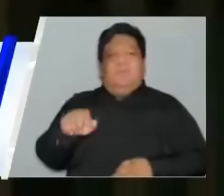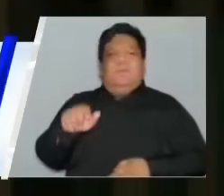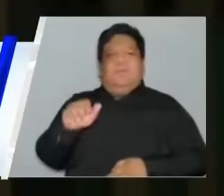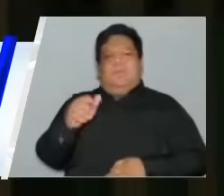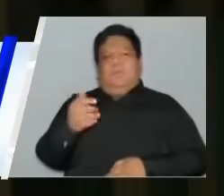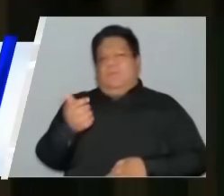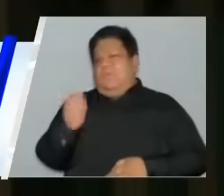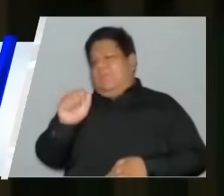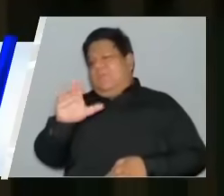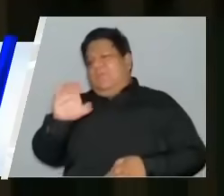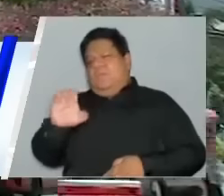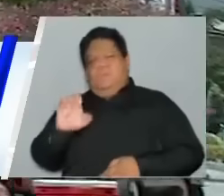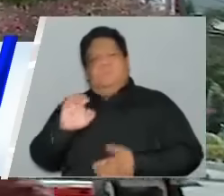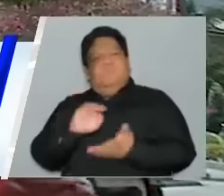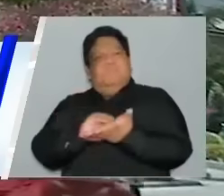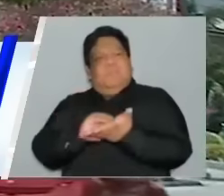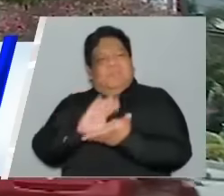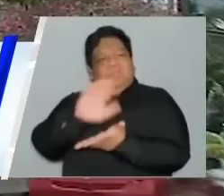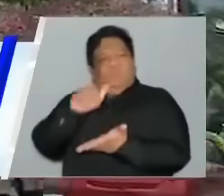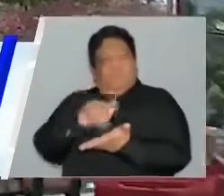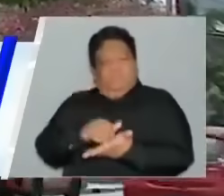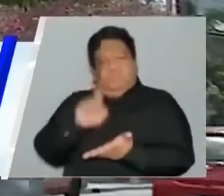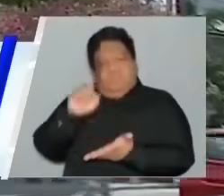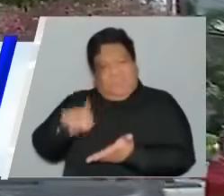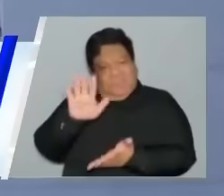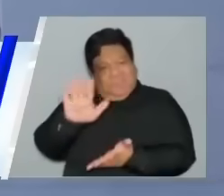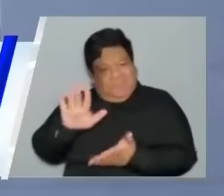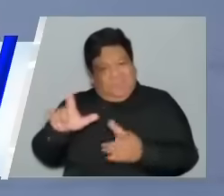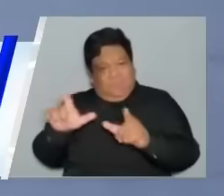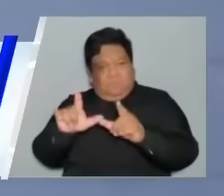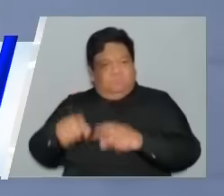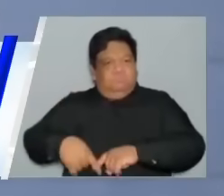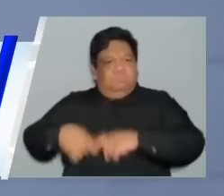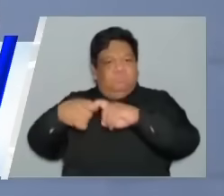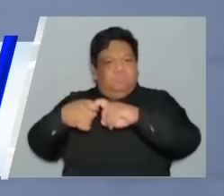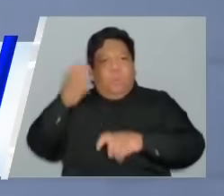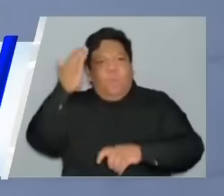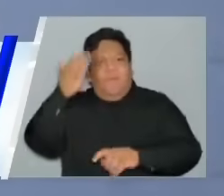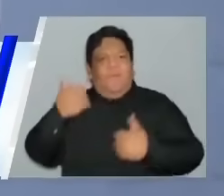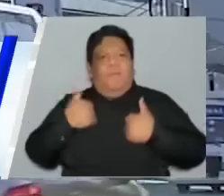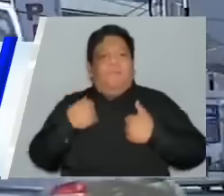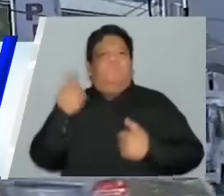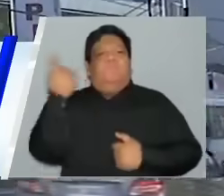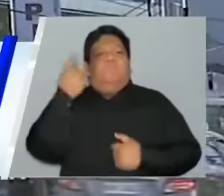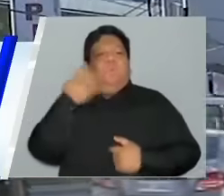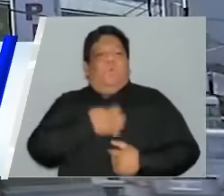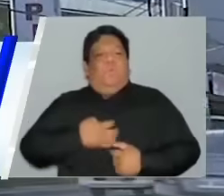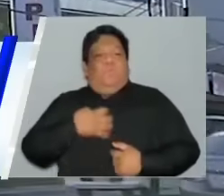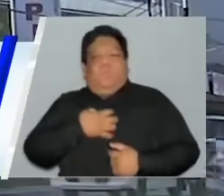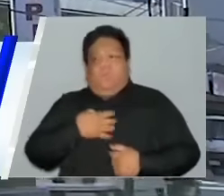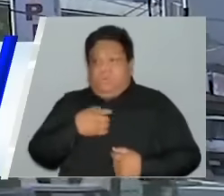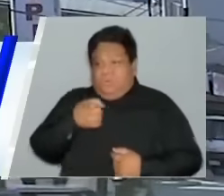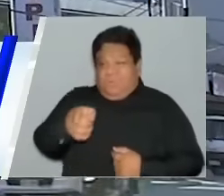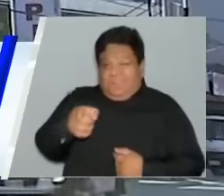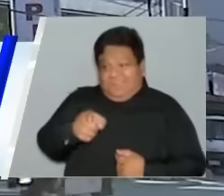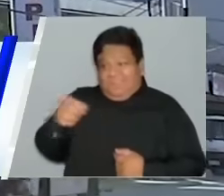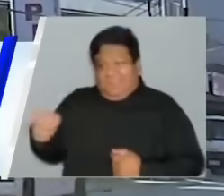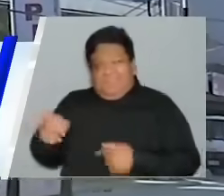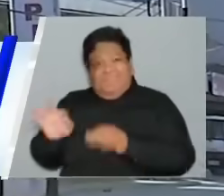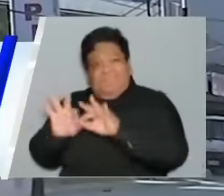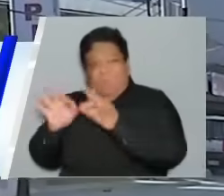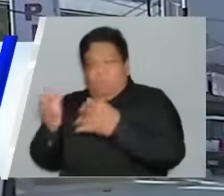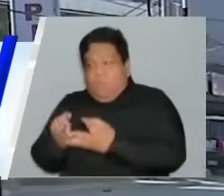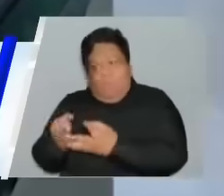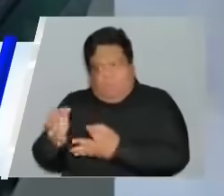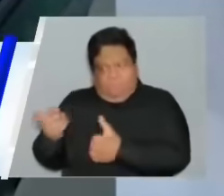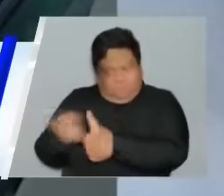habang isinasagawa ang investigasyon sa reklamo ng kaanak ng ilang pasyente na di umano pinalalabas ng ospital hanggat di nakababayad ng bill. Sakali